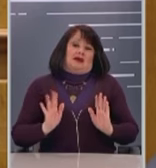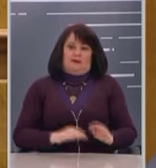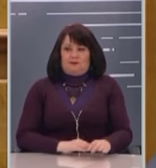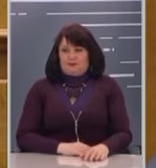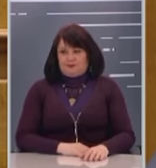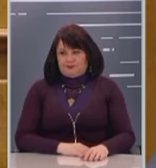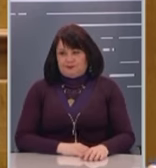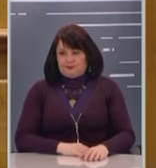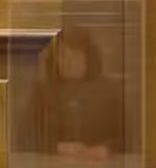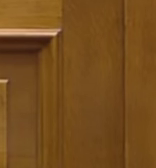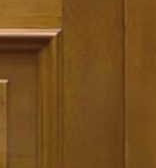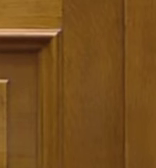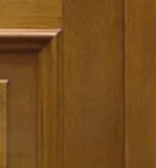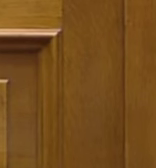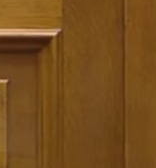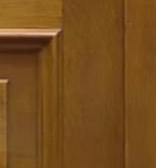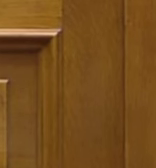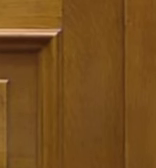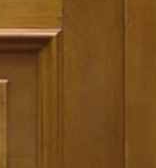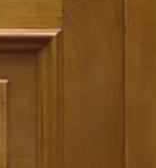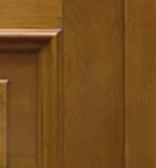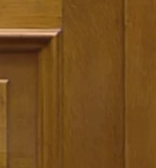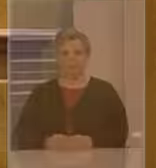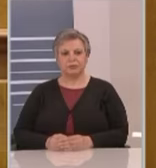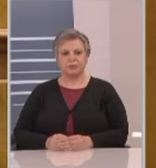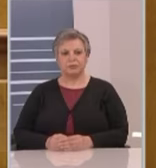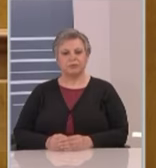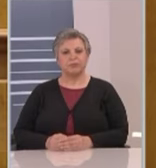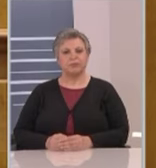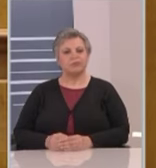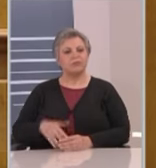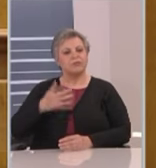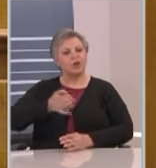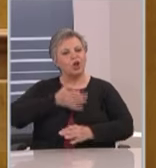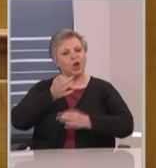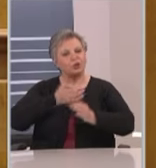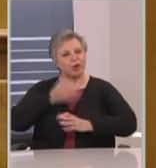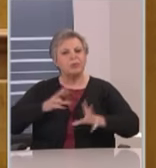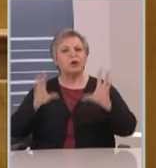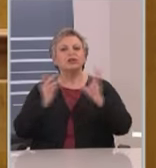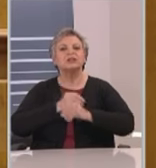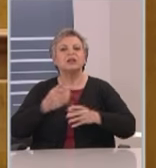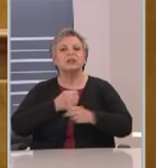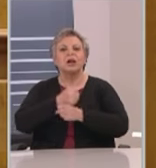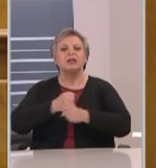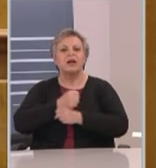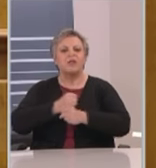Και τέλος, στο ζήτημα των φαρμάκων. Τα στοιχεία έχουν κατατεθεί.